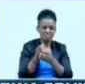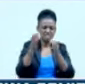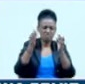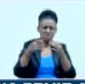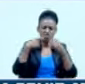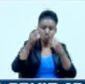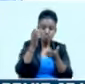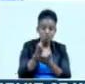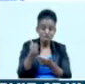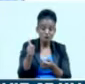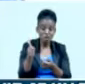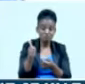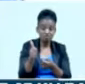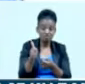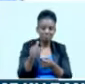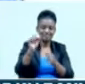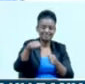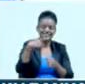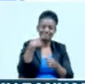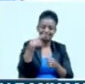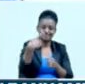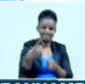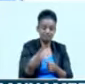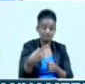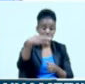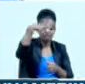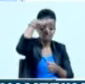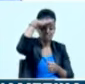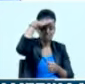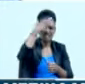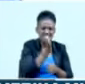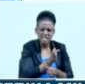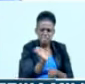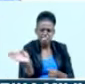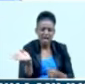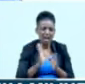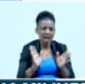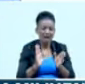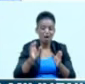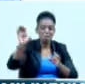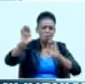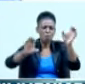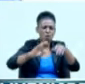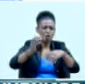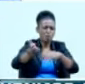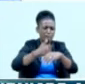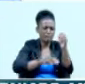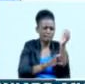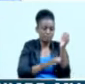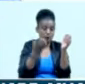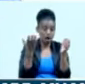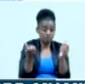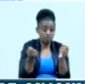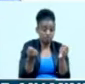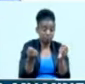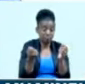bari mukuri icyo twavuga nuko polisi ntabwo yadohotse polisi irahari kandi hirya no hino mu gihugu ubwo tuvuga ubu